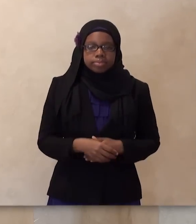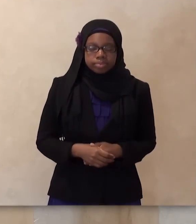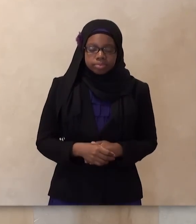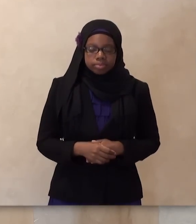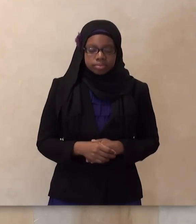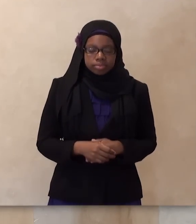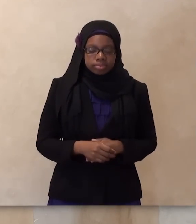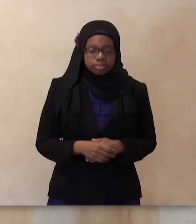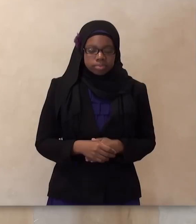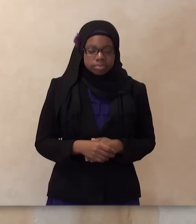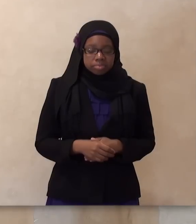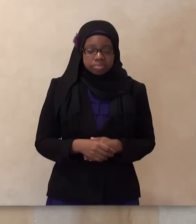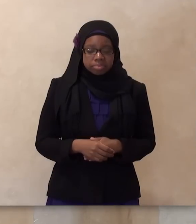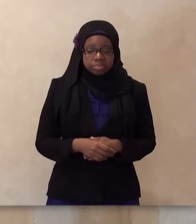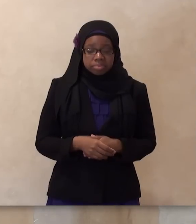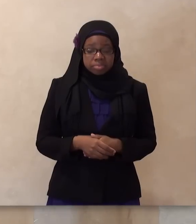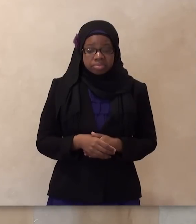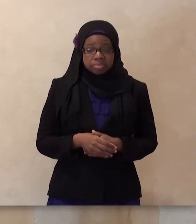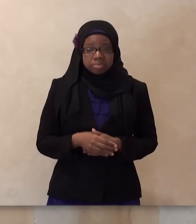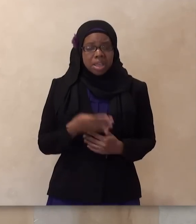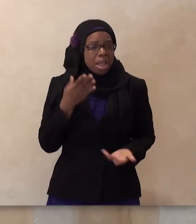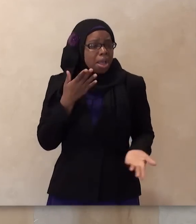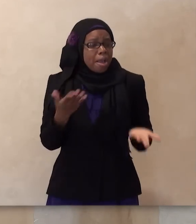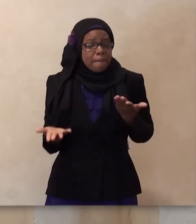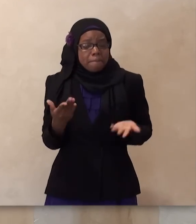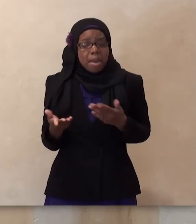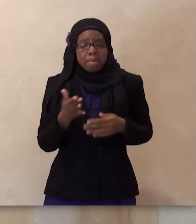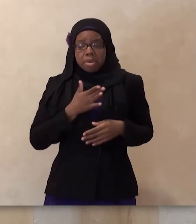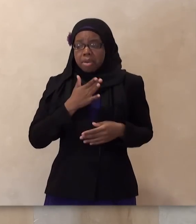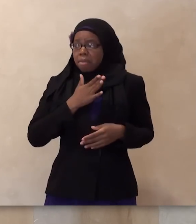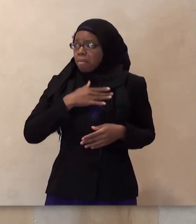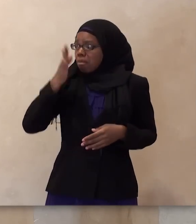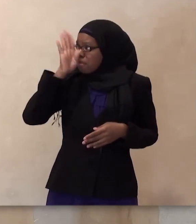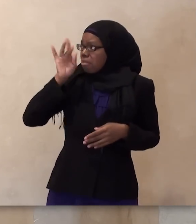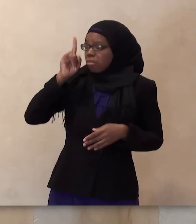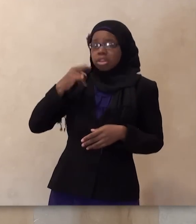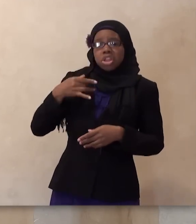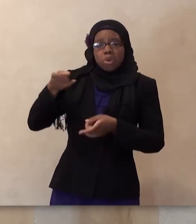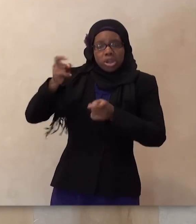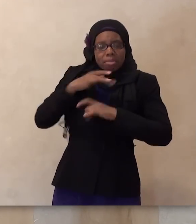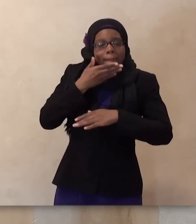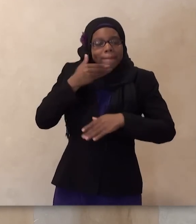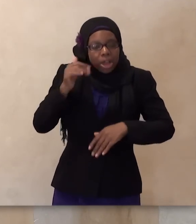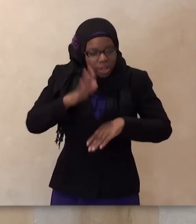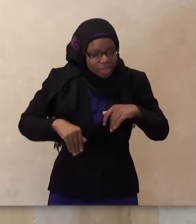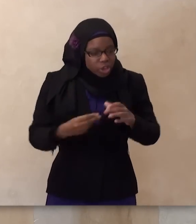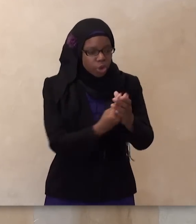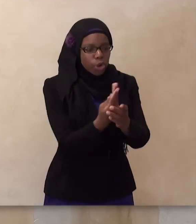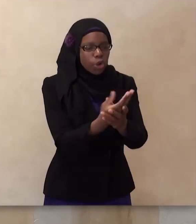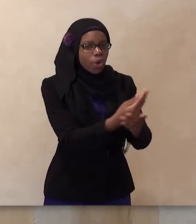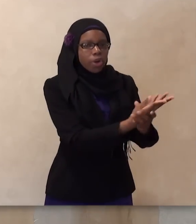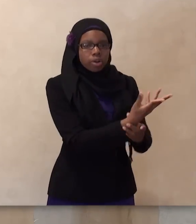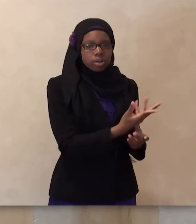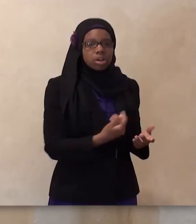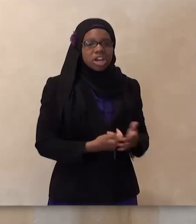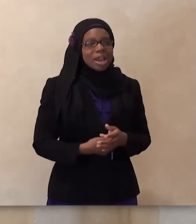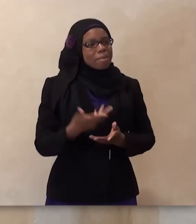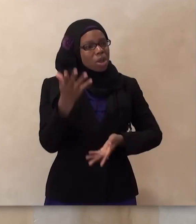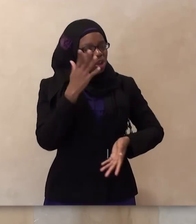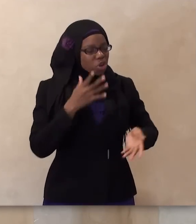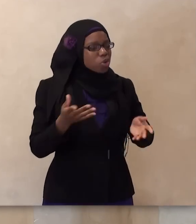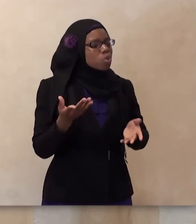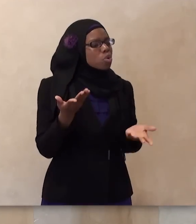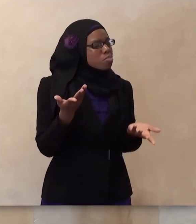صَعِيدًا زَلَقًا. It may be that my Lord will give me something better than your garden, and will send on it husbana, torment, or a